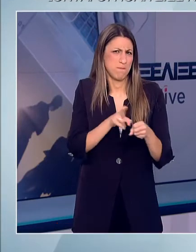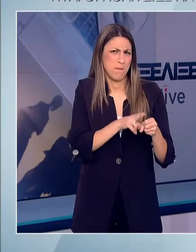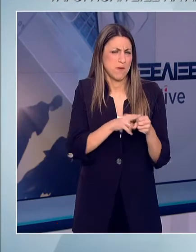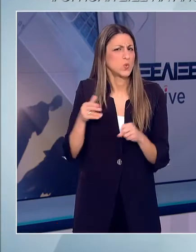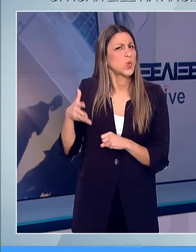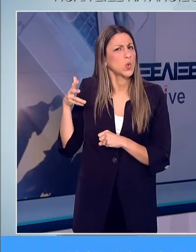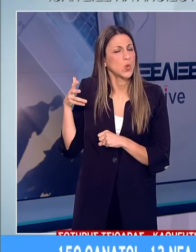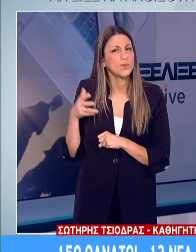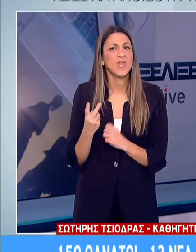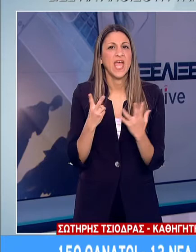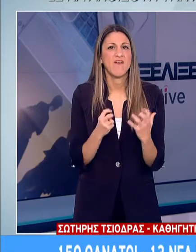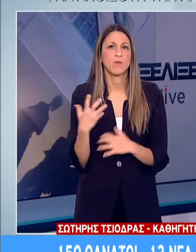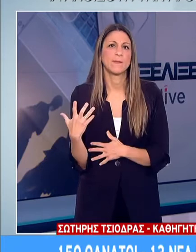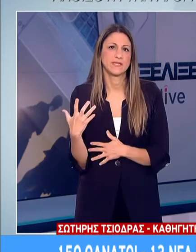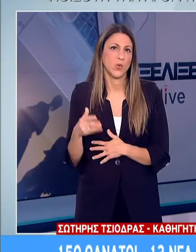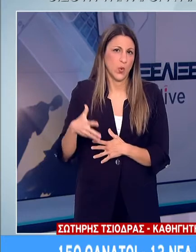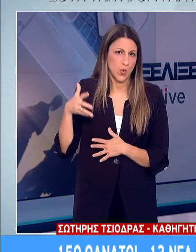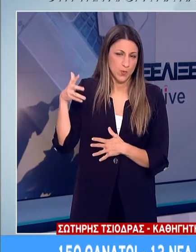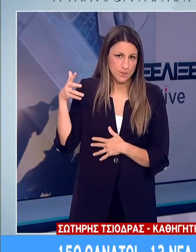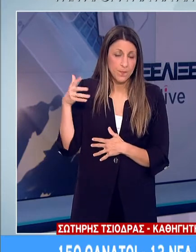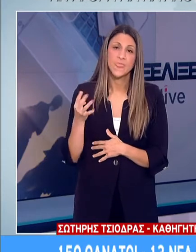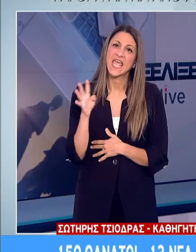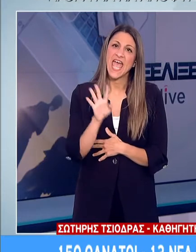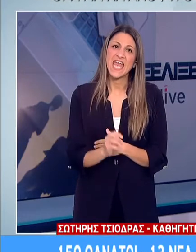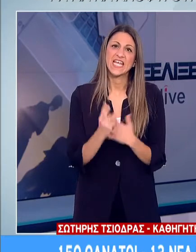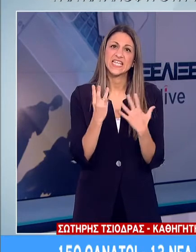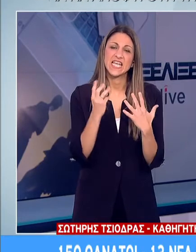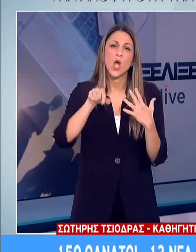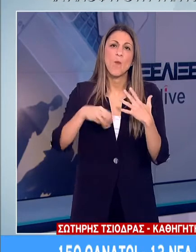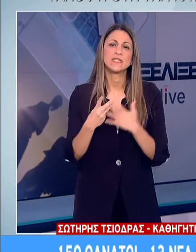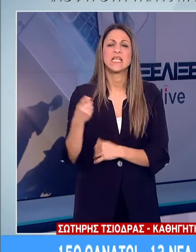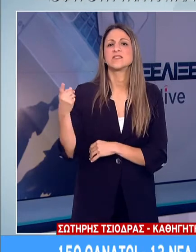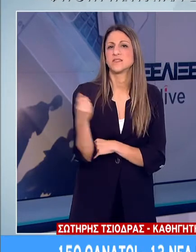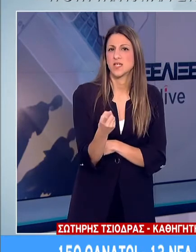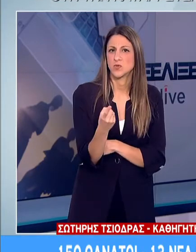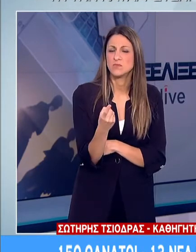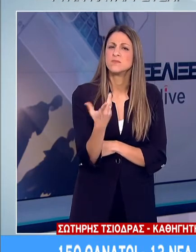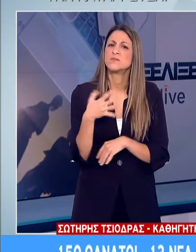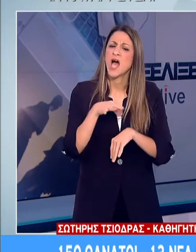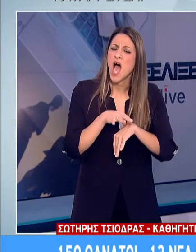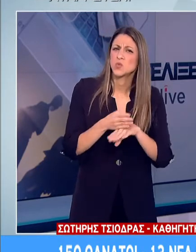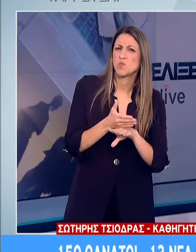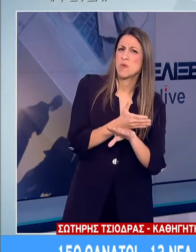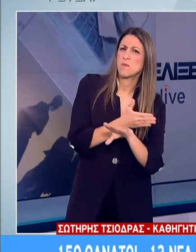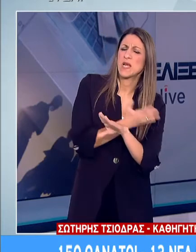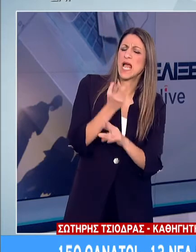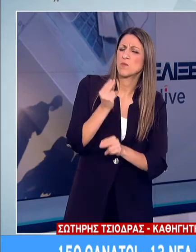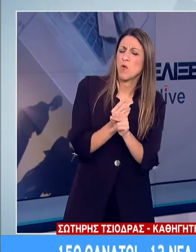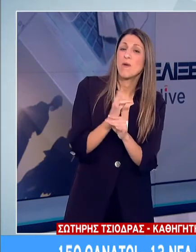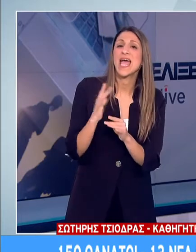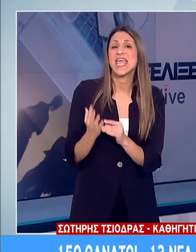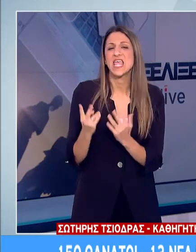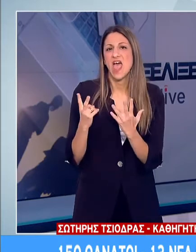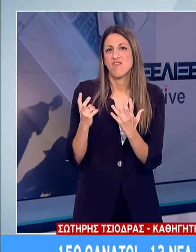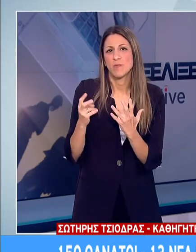ήταν τα 75 έτη και το 93,3% είχε κάποιο υποκείμενο νόσημα ή και ηλικία 70